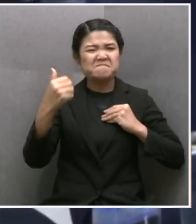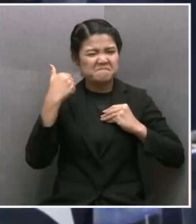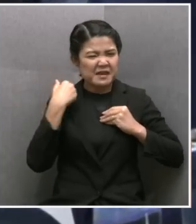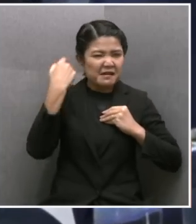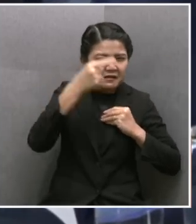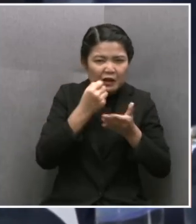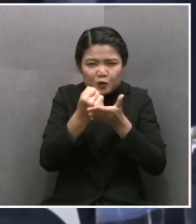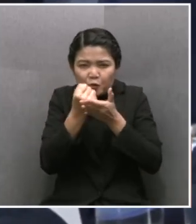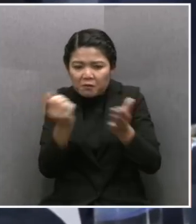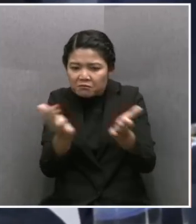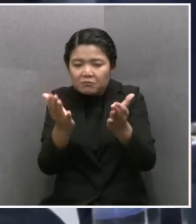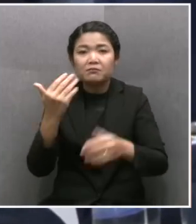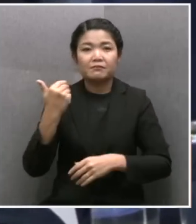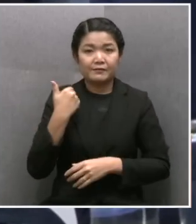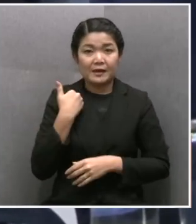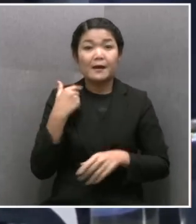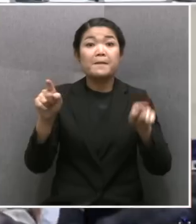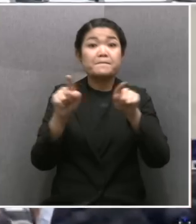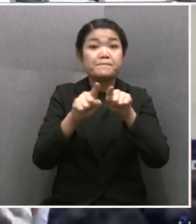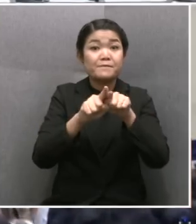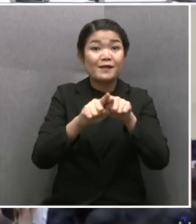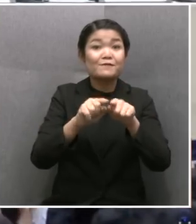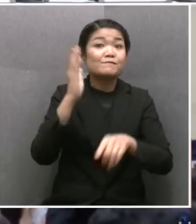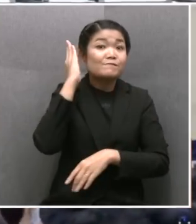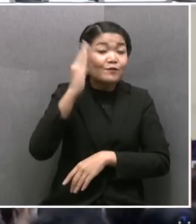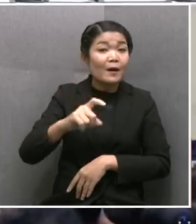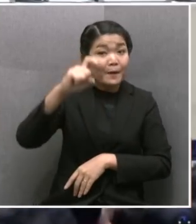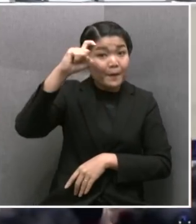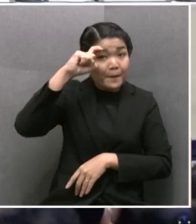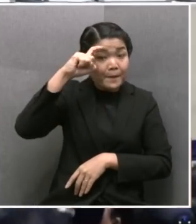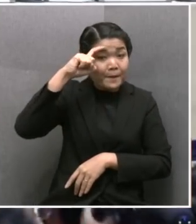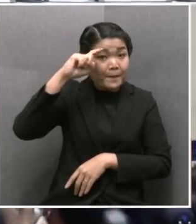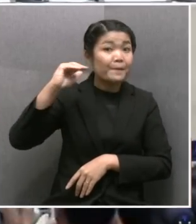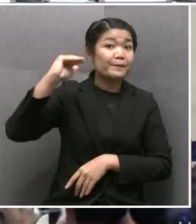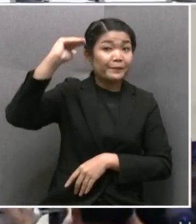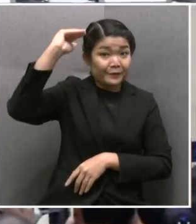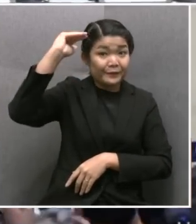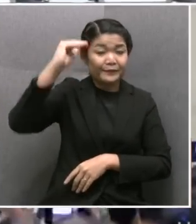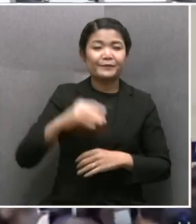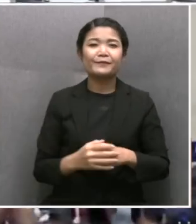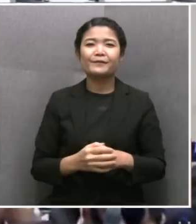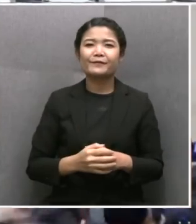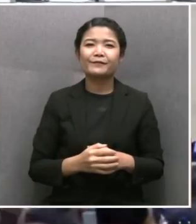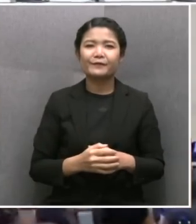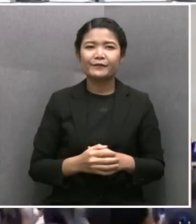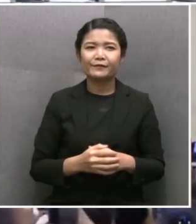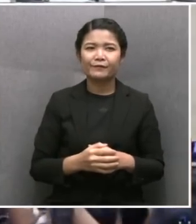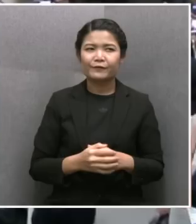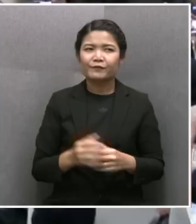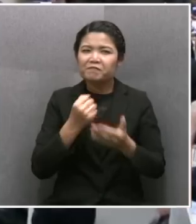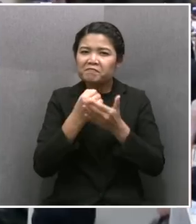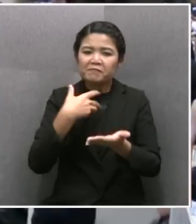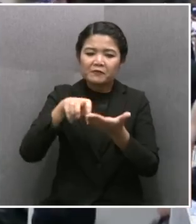หลังเช่นเดียวกันกับนายเศรษฐาทวีสินหนึ่งในแคนดิเดตนายกรัฐมนตรีพรรคเพื่อไทยที่ออกมาผสมโรง